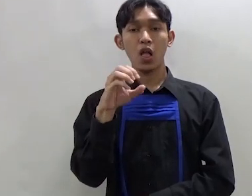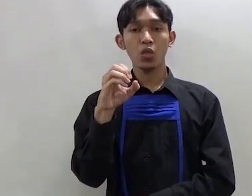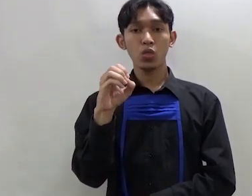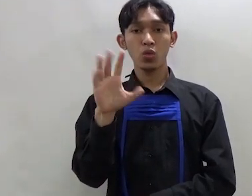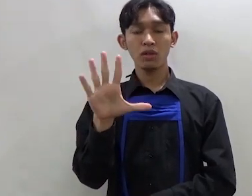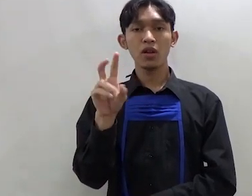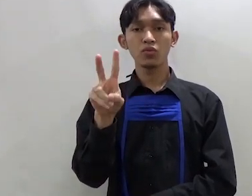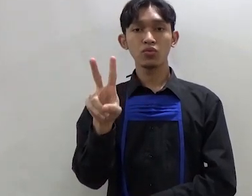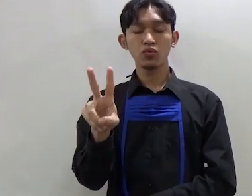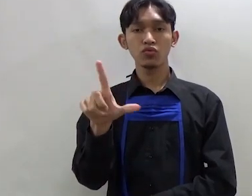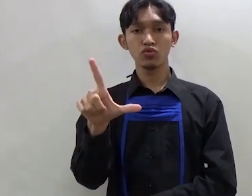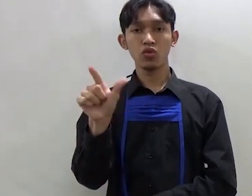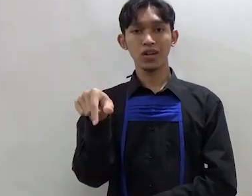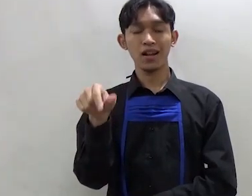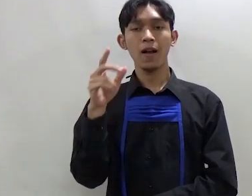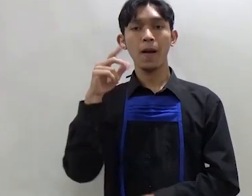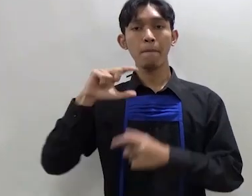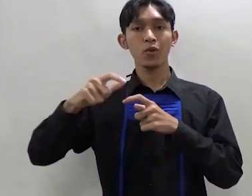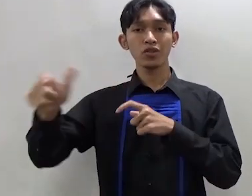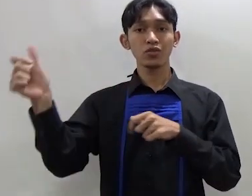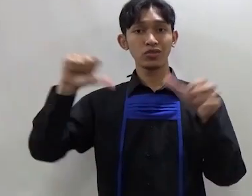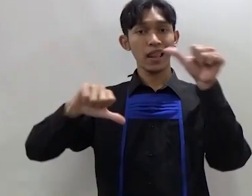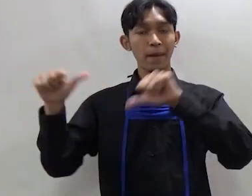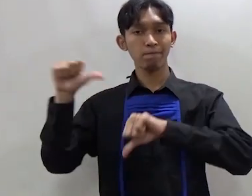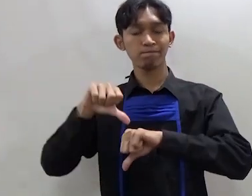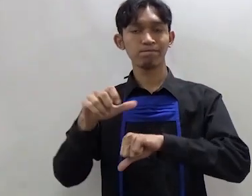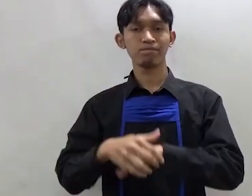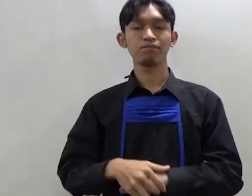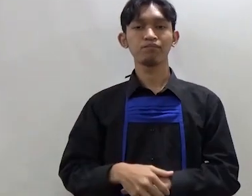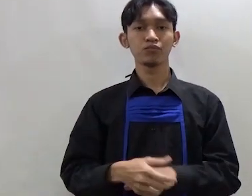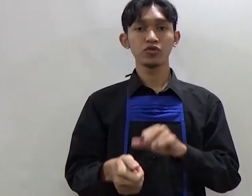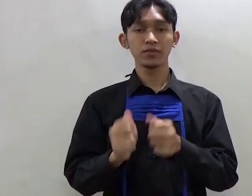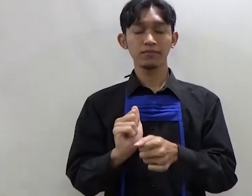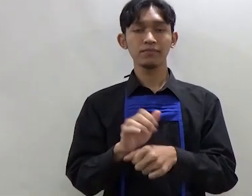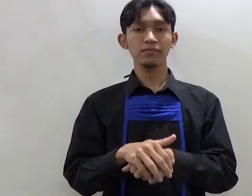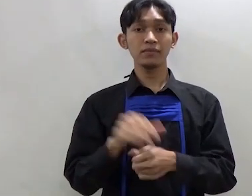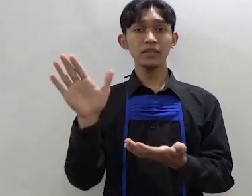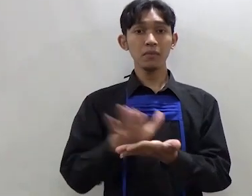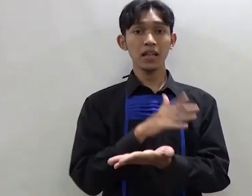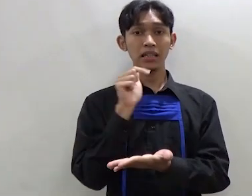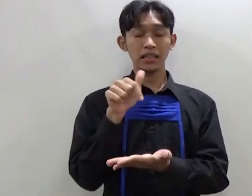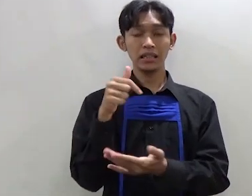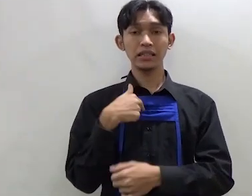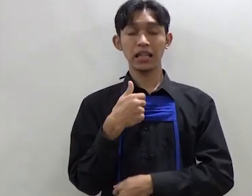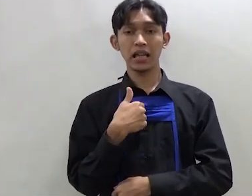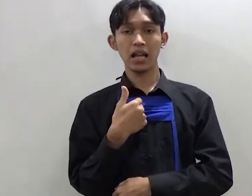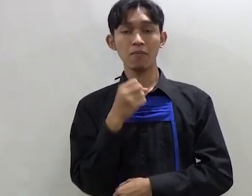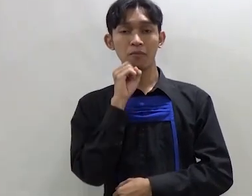Yang kelima kasus 162 laki-laki 76 tahun warga kota